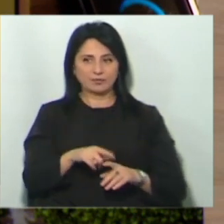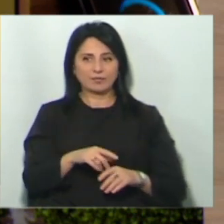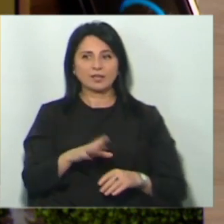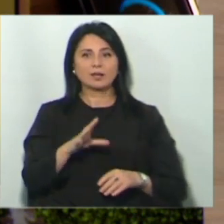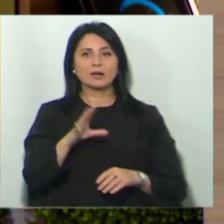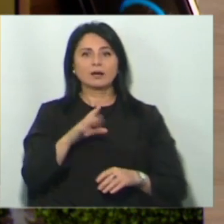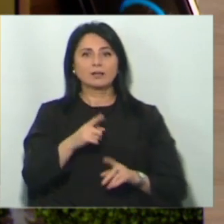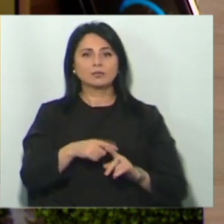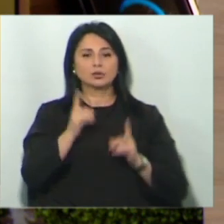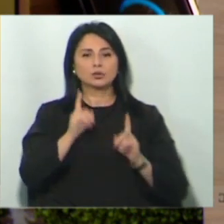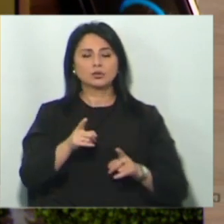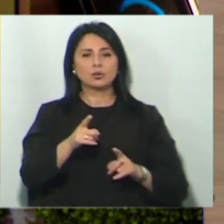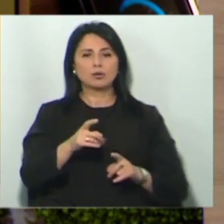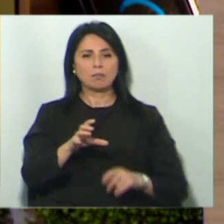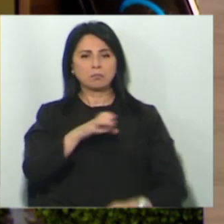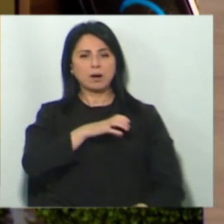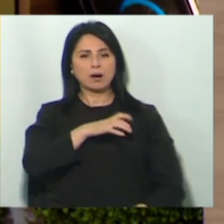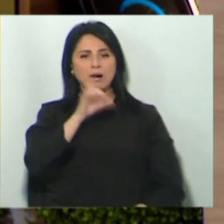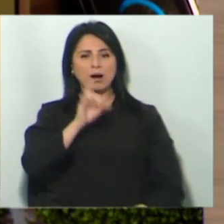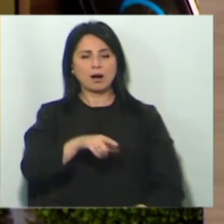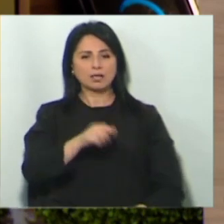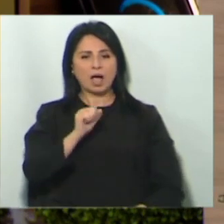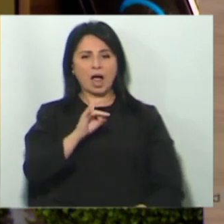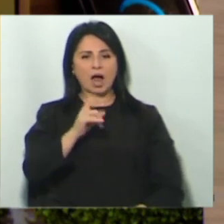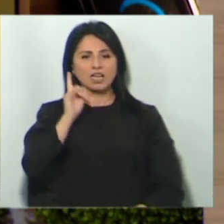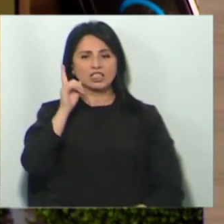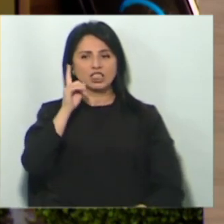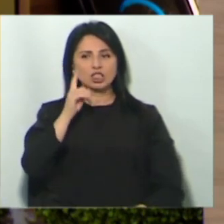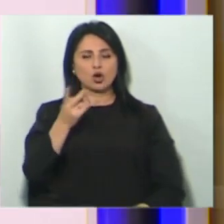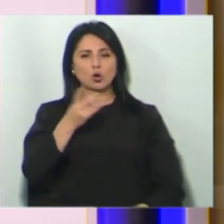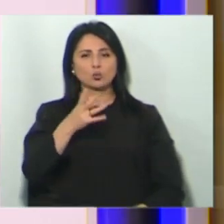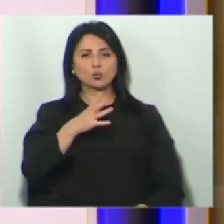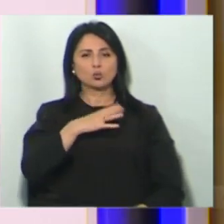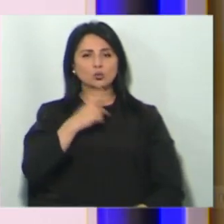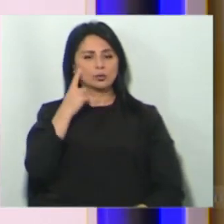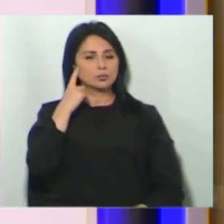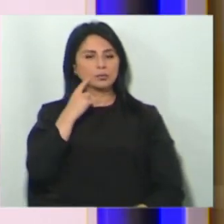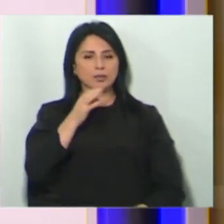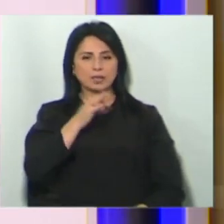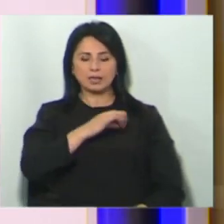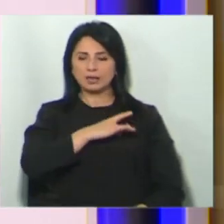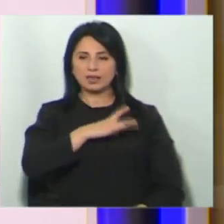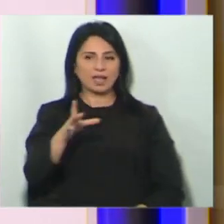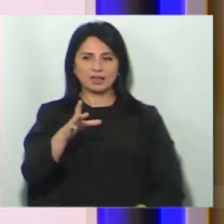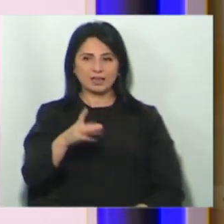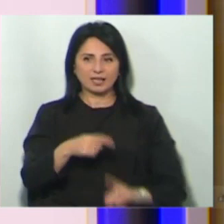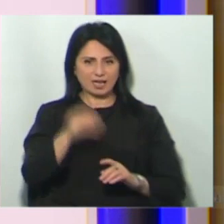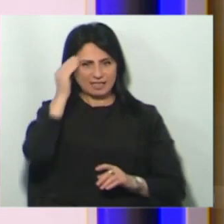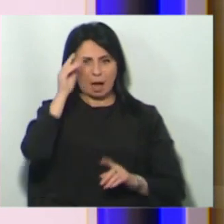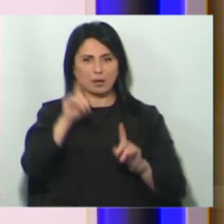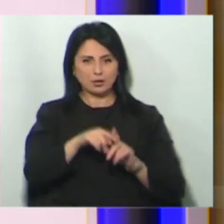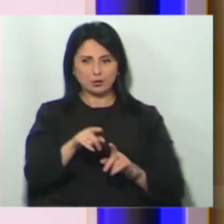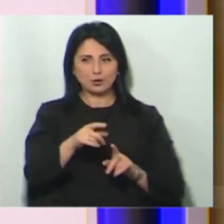იყო თეთრკანიანი და ოჯახის ცისფერ სისხლიანობაც. ზაფრებშიც მზეთუნახავები იყო, ხო?